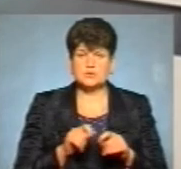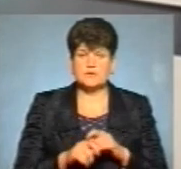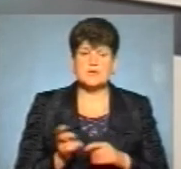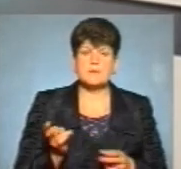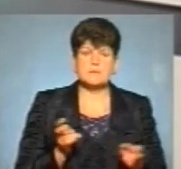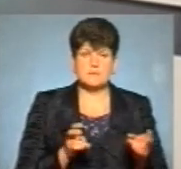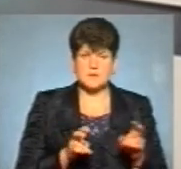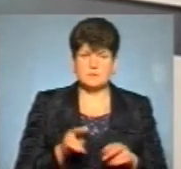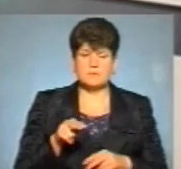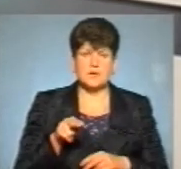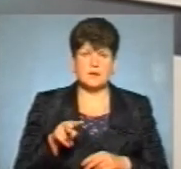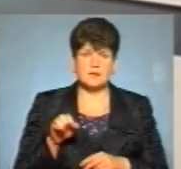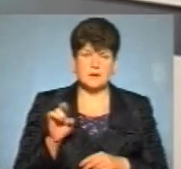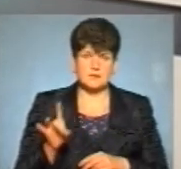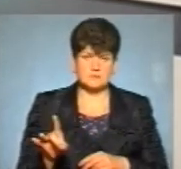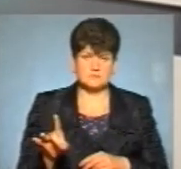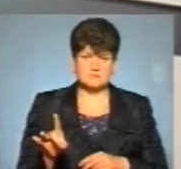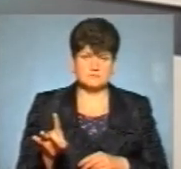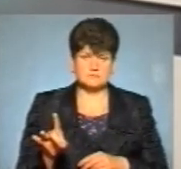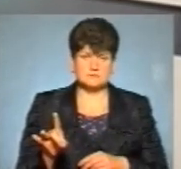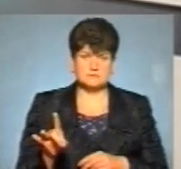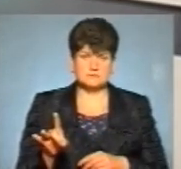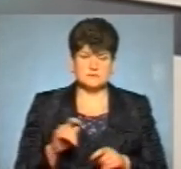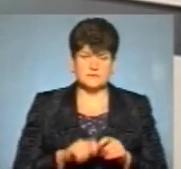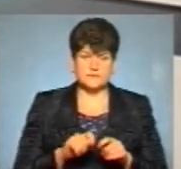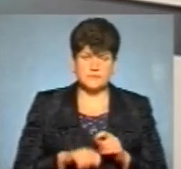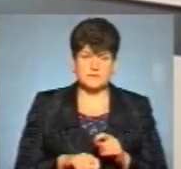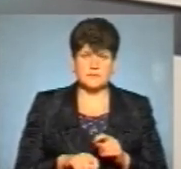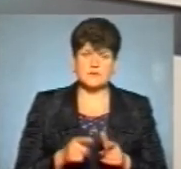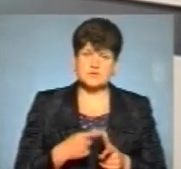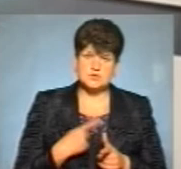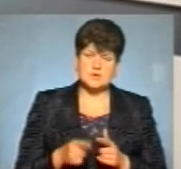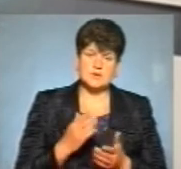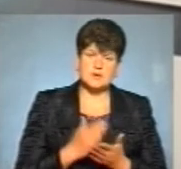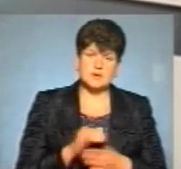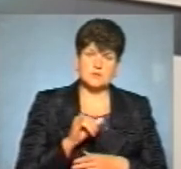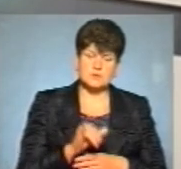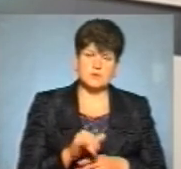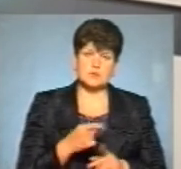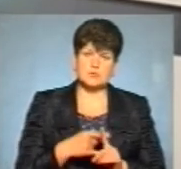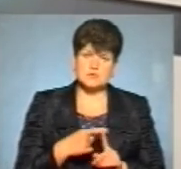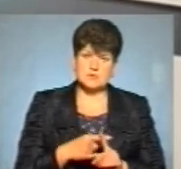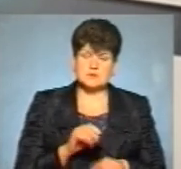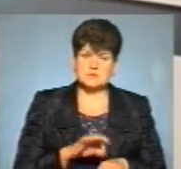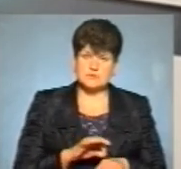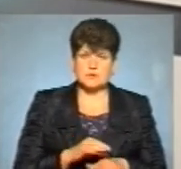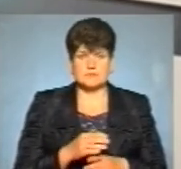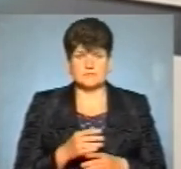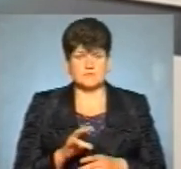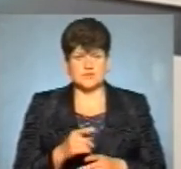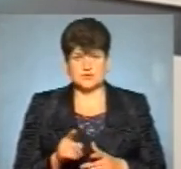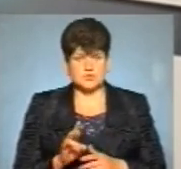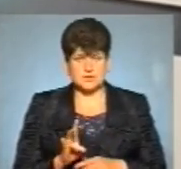прийдуть ПЛР-тест, на чи є вони позитивними до цього захворювання чи ні.